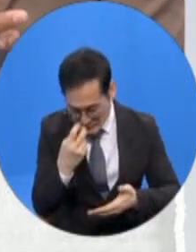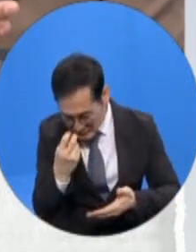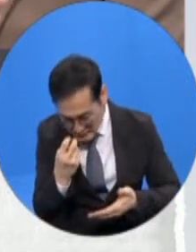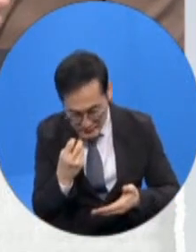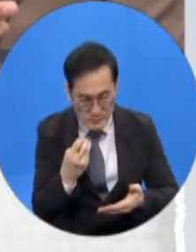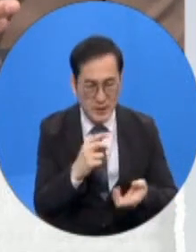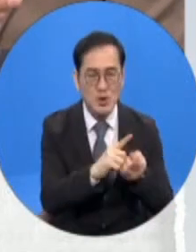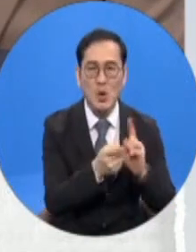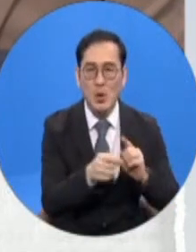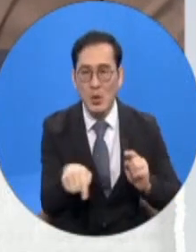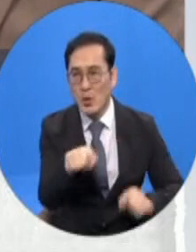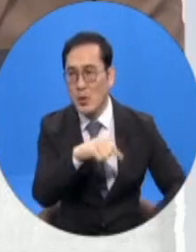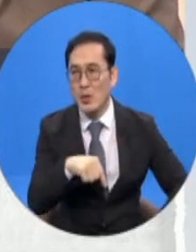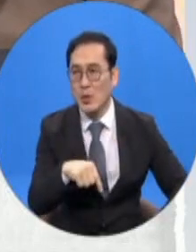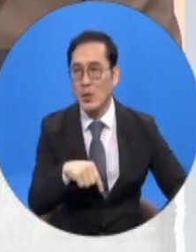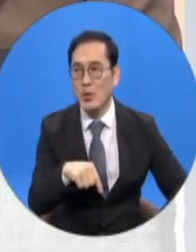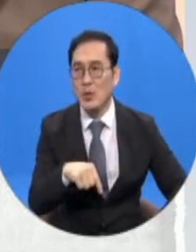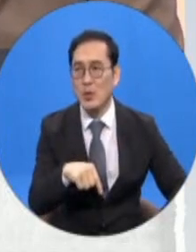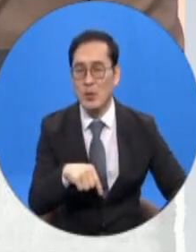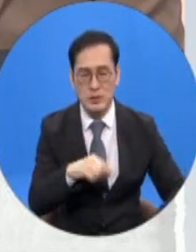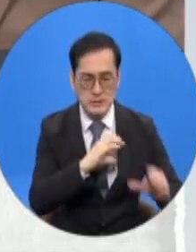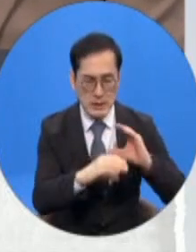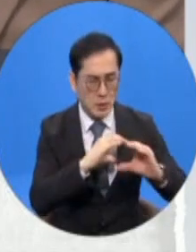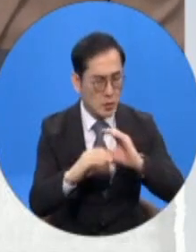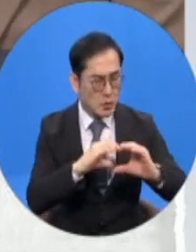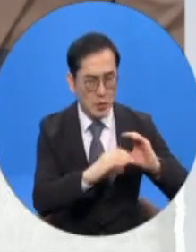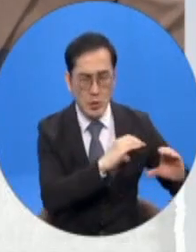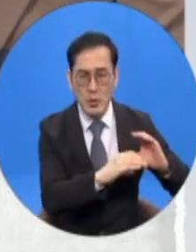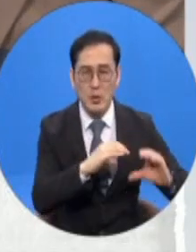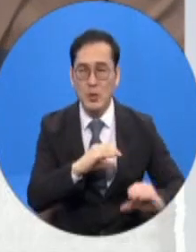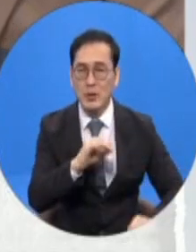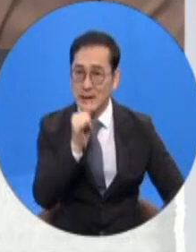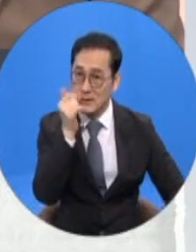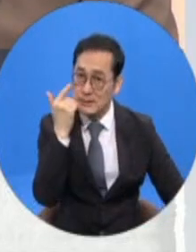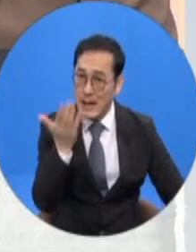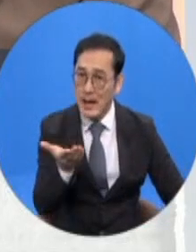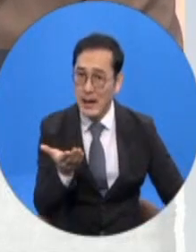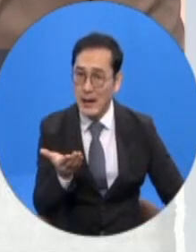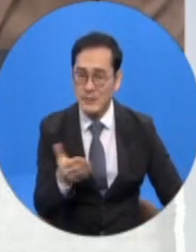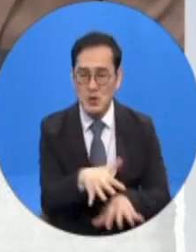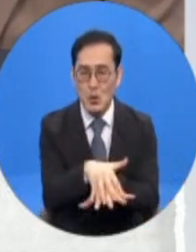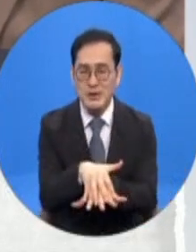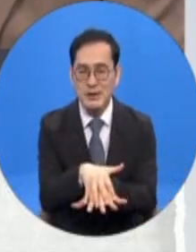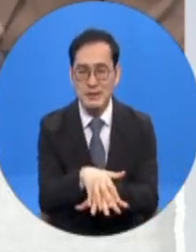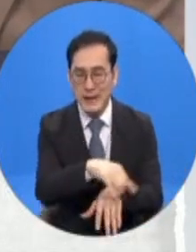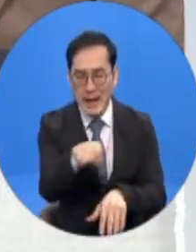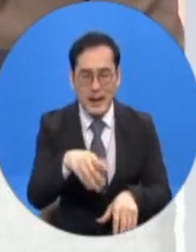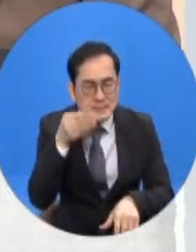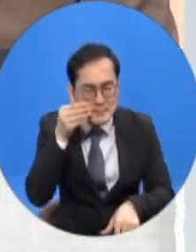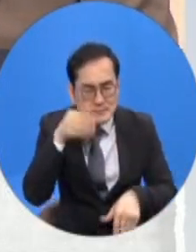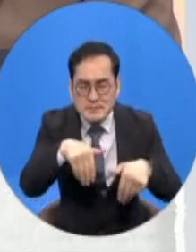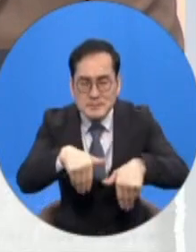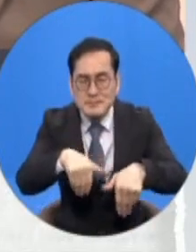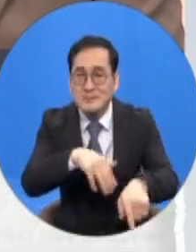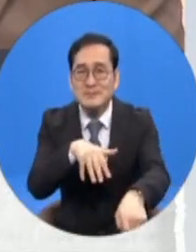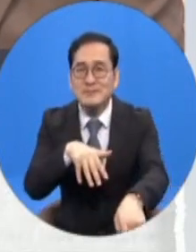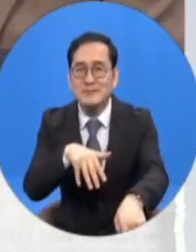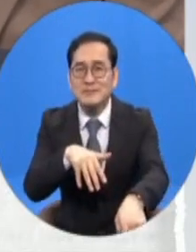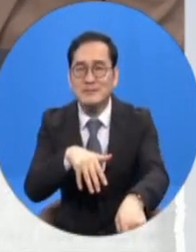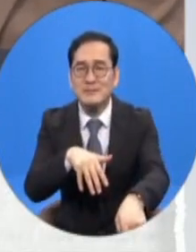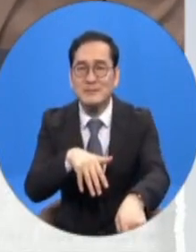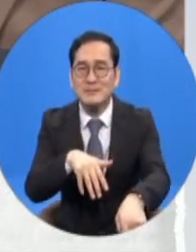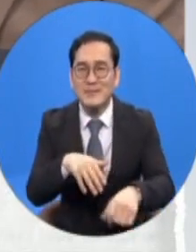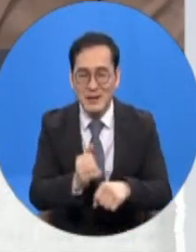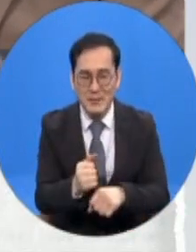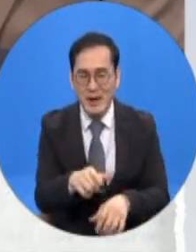서로가 억 충돌하게 의사소통을 하고 있느냐 그게 아니라 어떻게 없는 내부가 짬 짬 을 운영 되는 건 아닌지 이런 의혹이 제기되는 거죠 그런